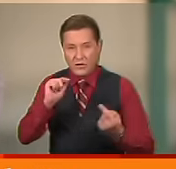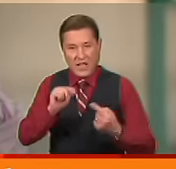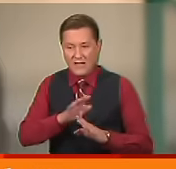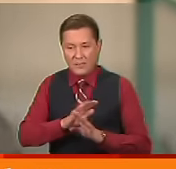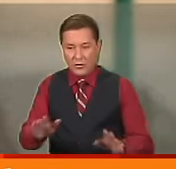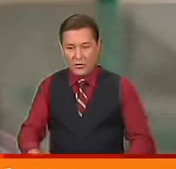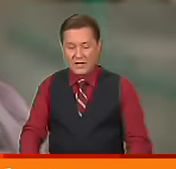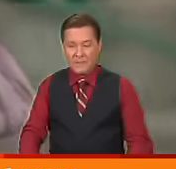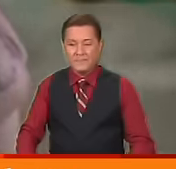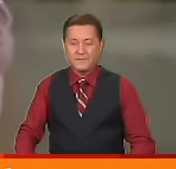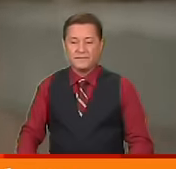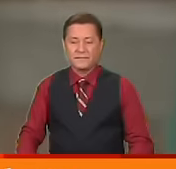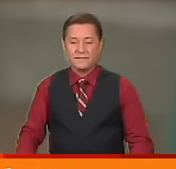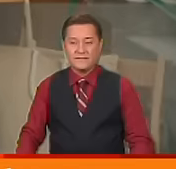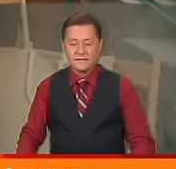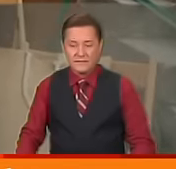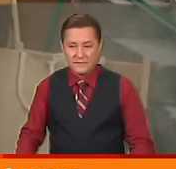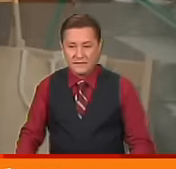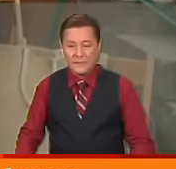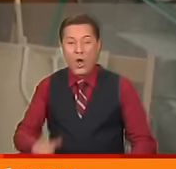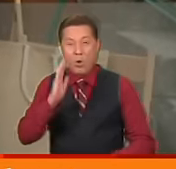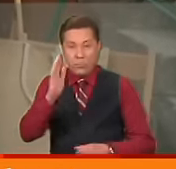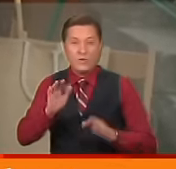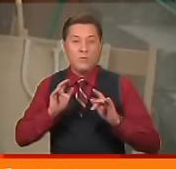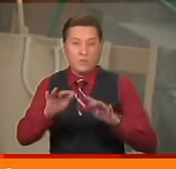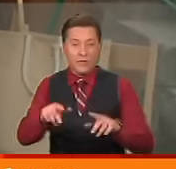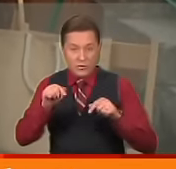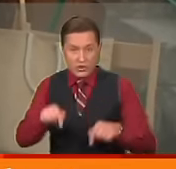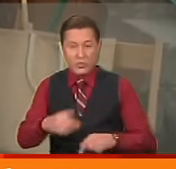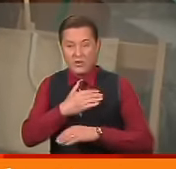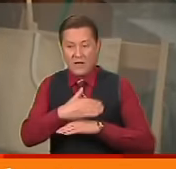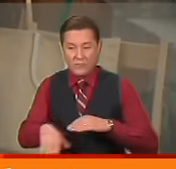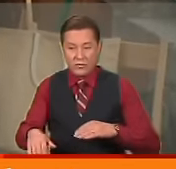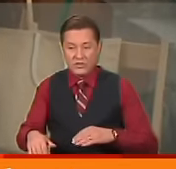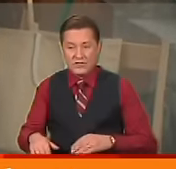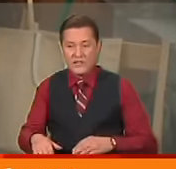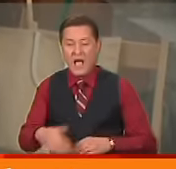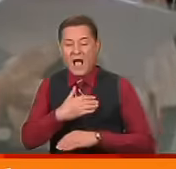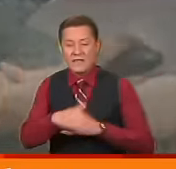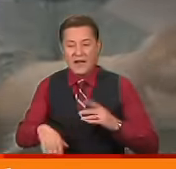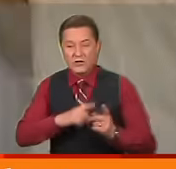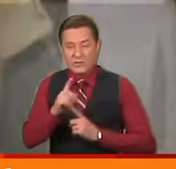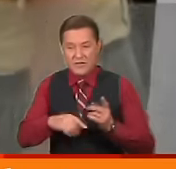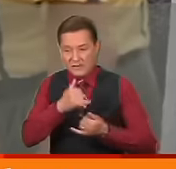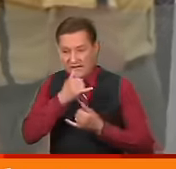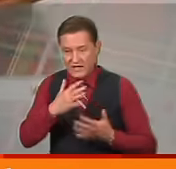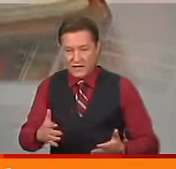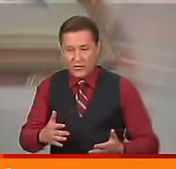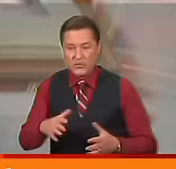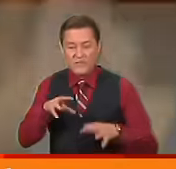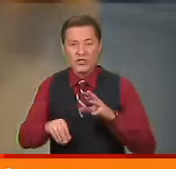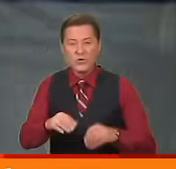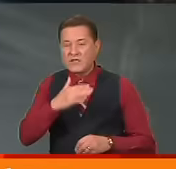проти. Органи проти. І що будемо робити? Будемо проводити тут. Адресу змінювати ми не можемо. Сусідів